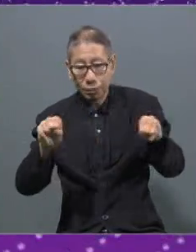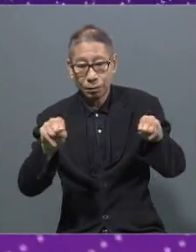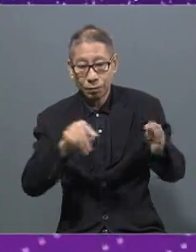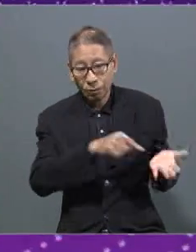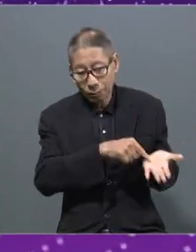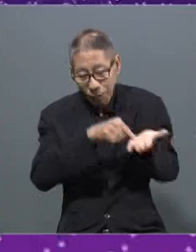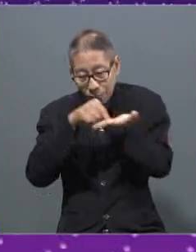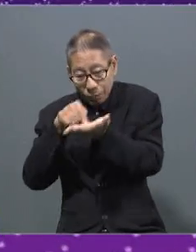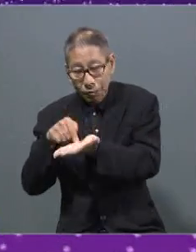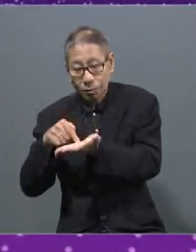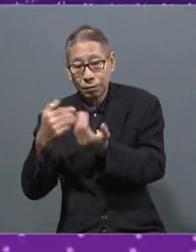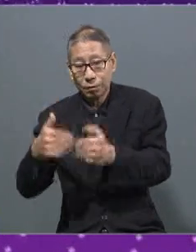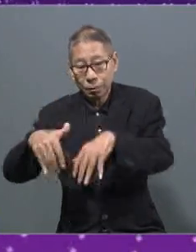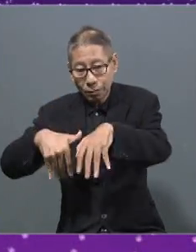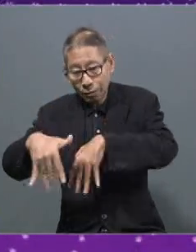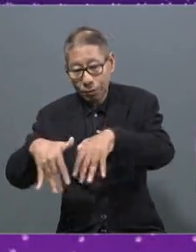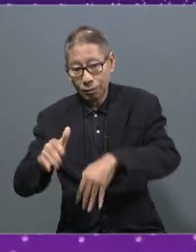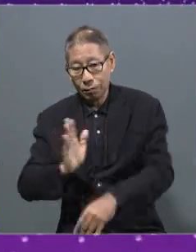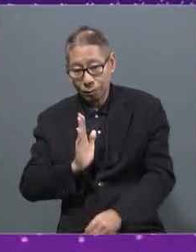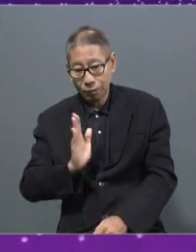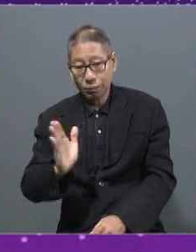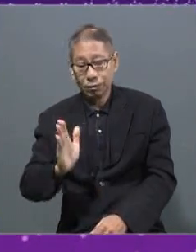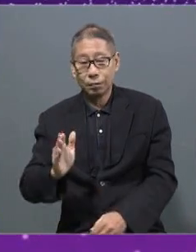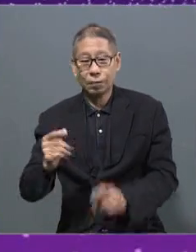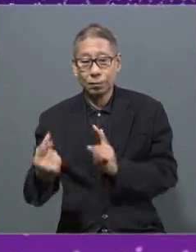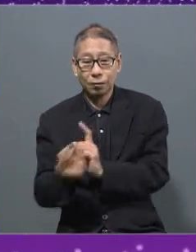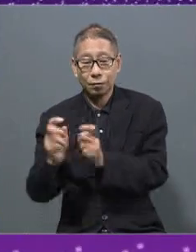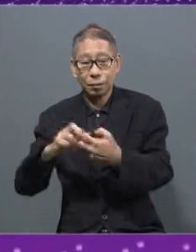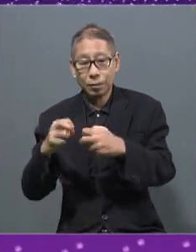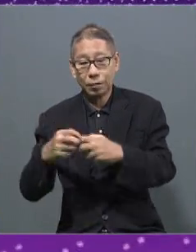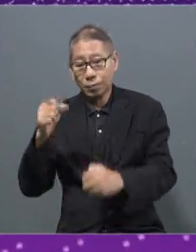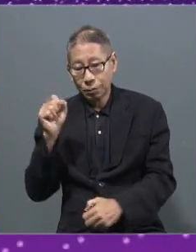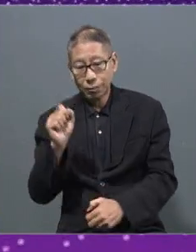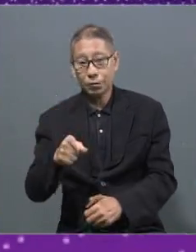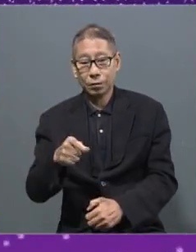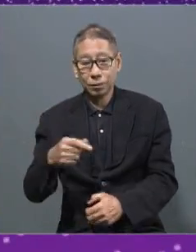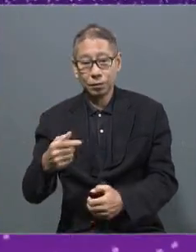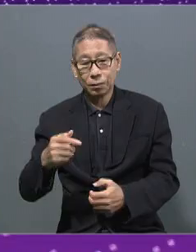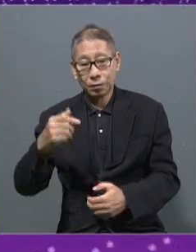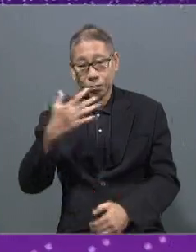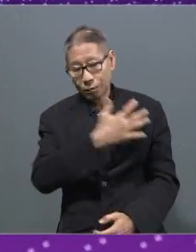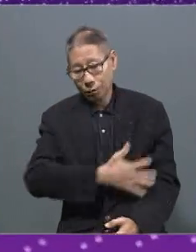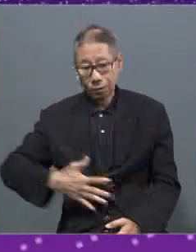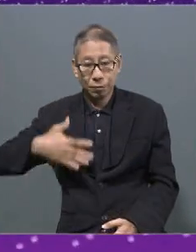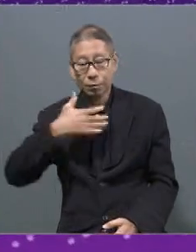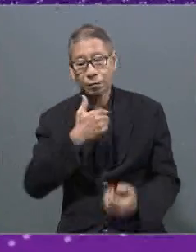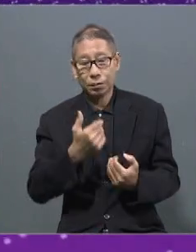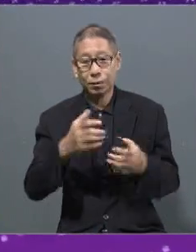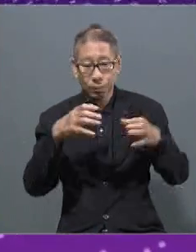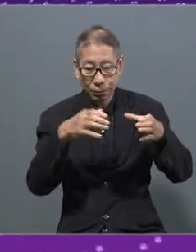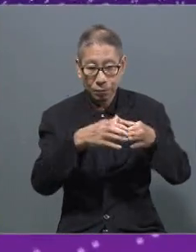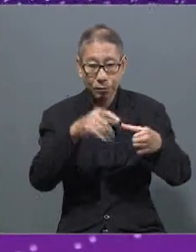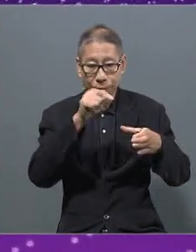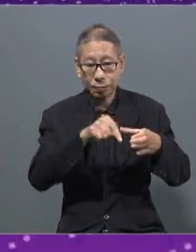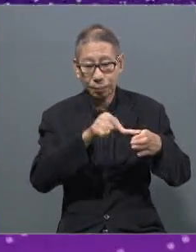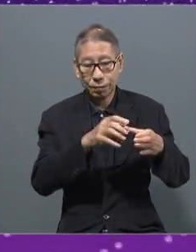ขณะนี้เนี่ยก็กำลังประสบกับความยากลำบากในเชิงของสุขภาพและภาวะฉุกเฉินต่างๆนะคะทีมเหล่านี้เนี่ยลงไป